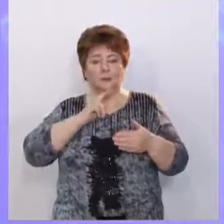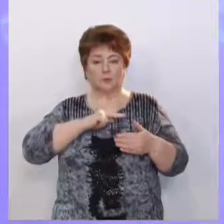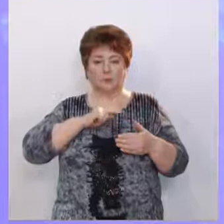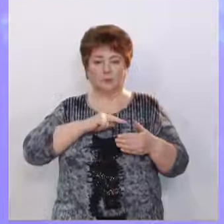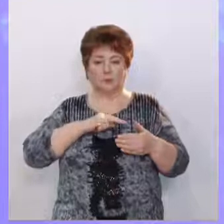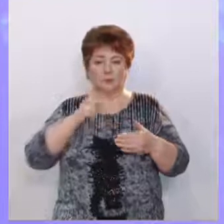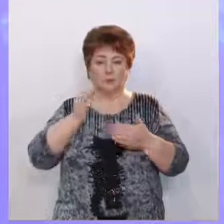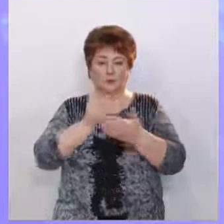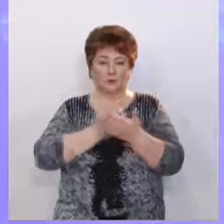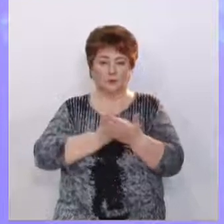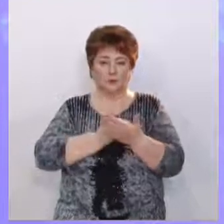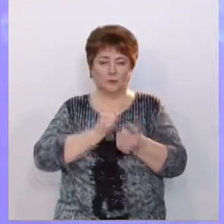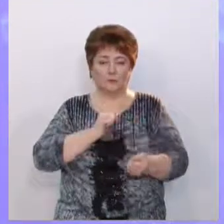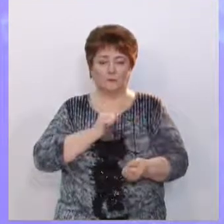уроке.